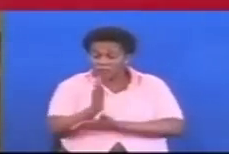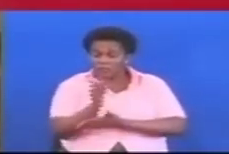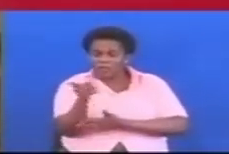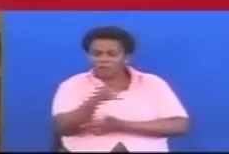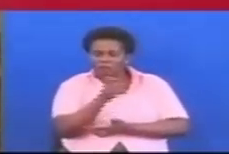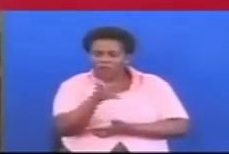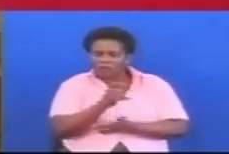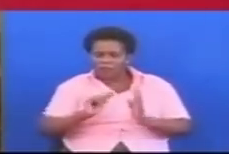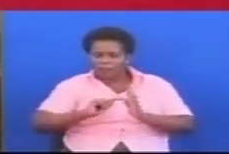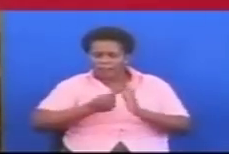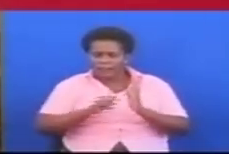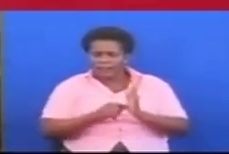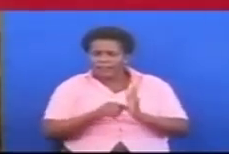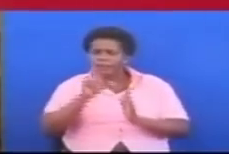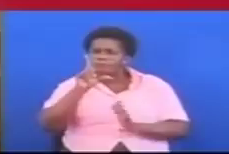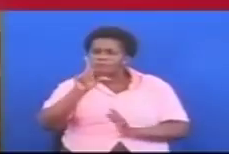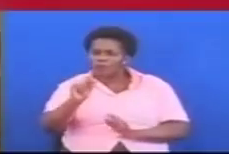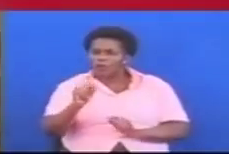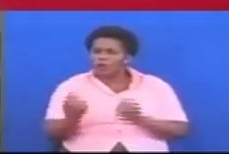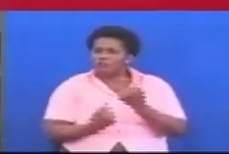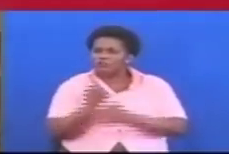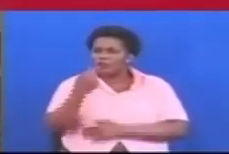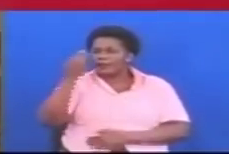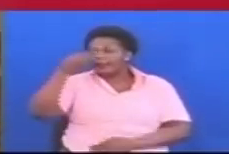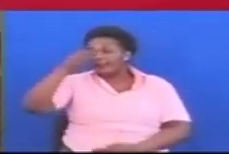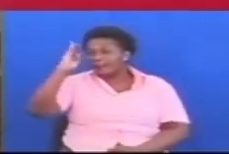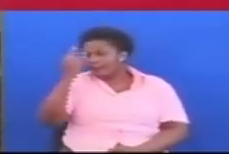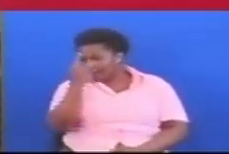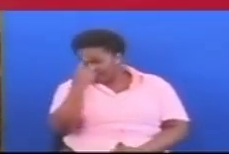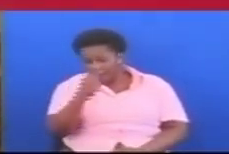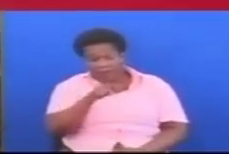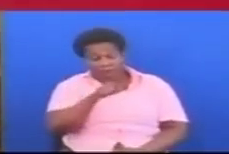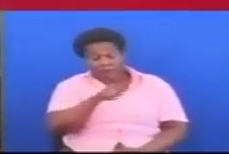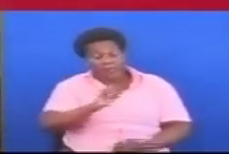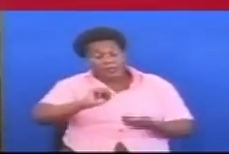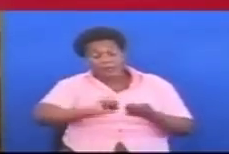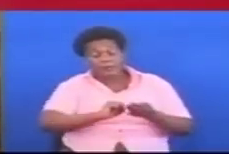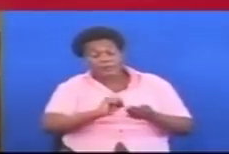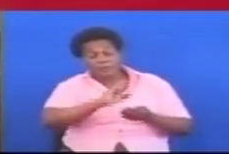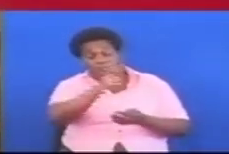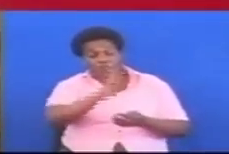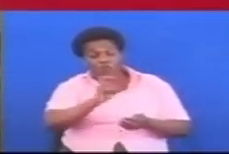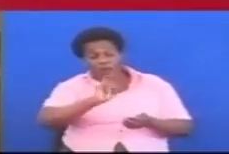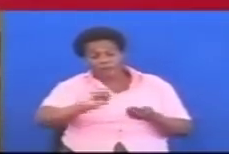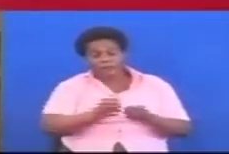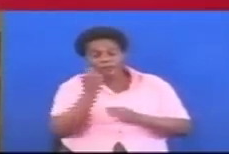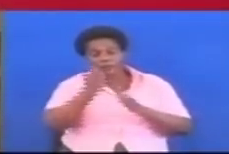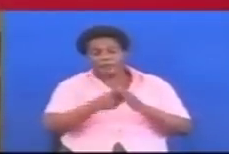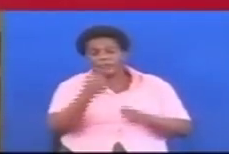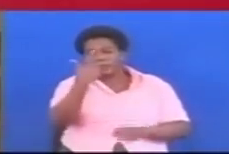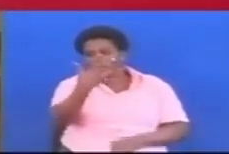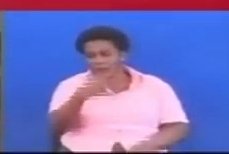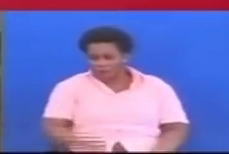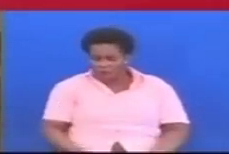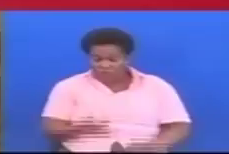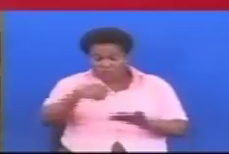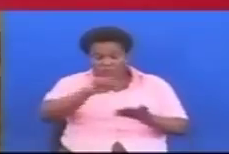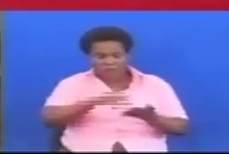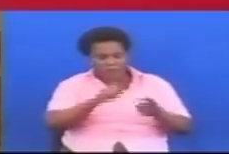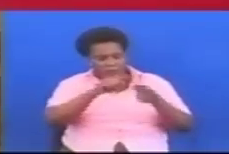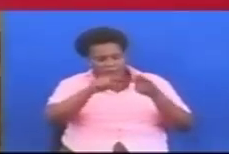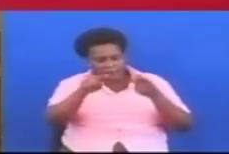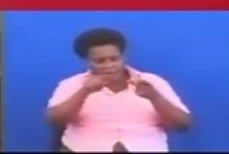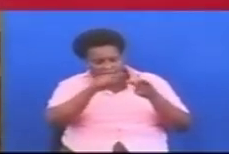nafuu kutoka serikali ya India ambao utaharimu dola za Kimarekani milioni 500. Miji hiyo ni Muheza,